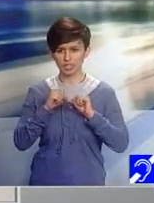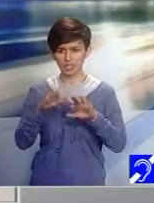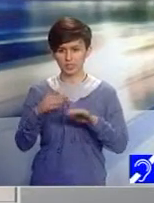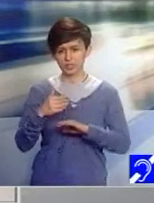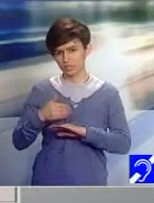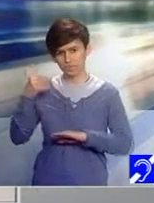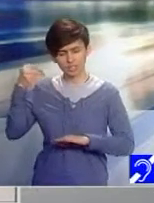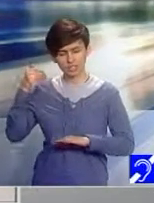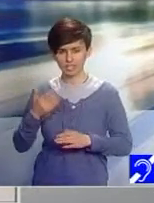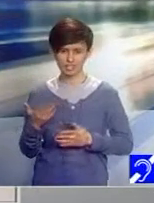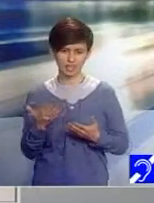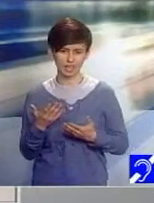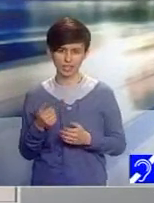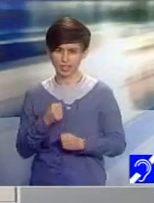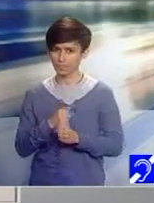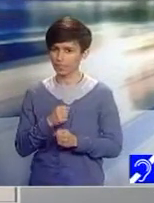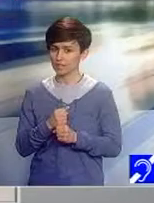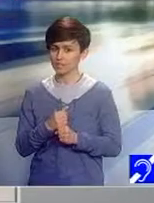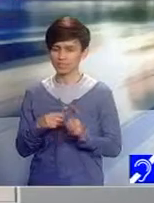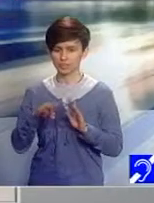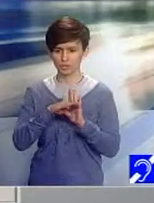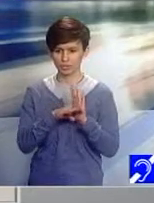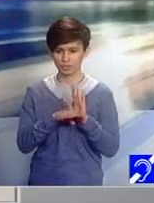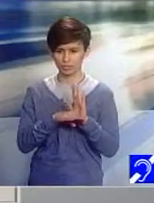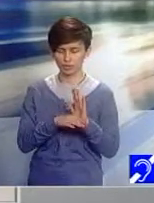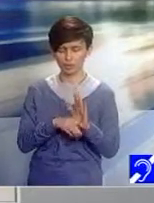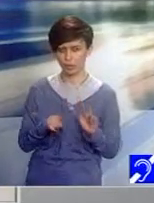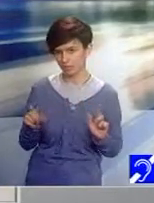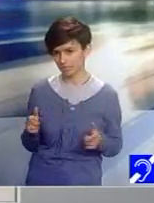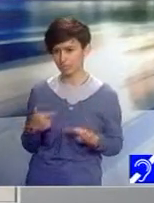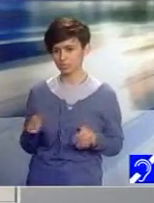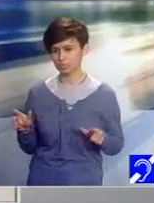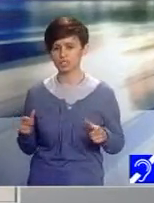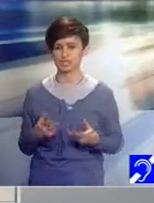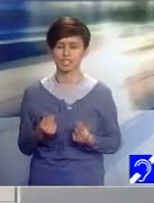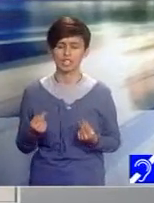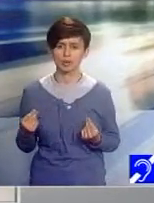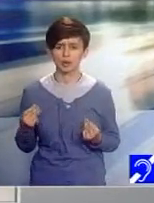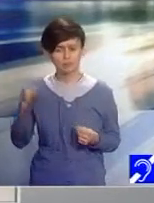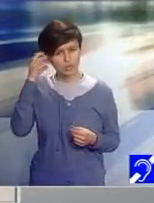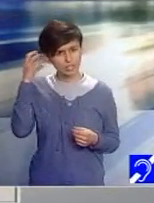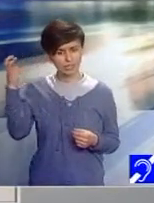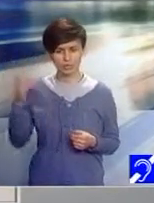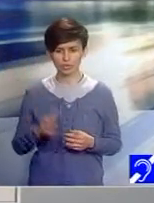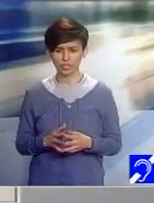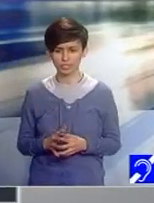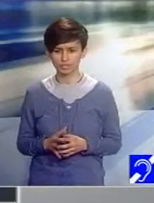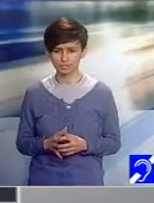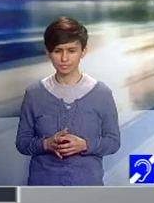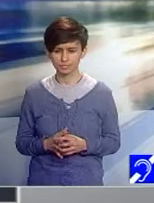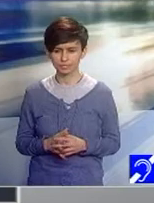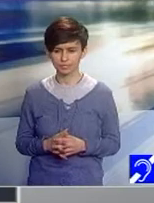noastre, care și-a făcut repertoriu din diverse muzici, din diverse culturi. E deja